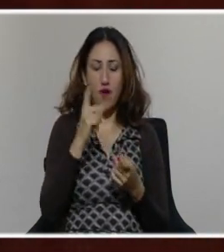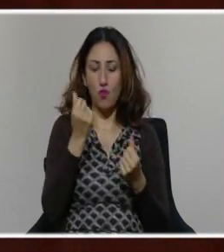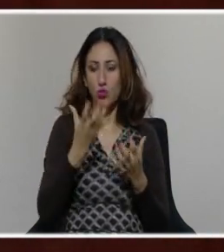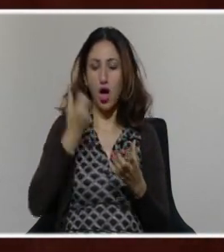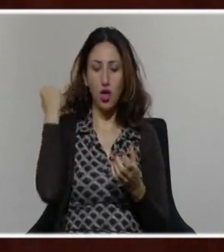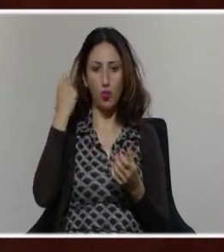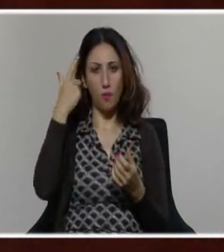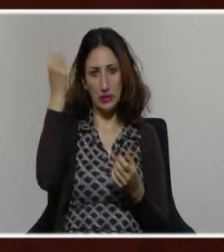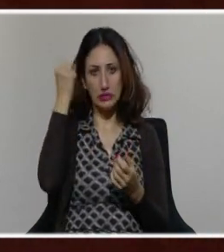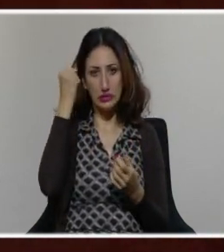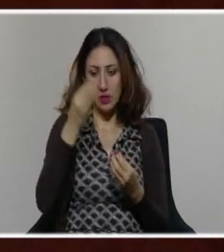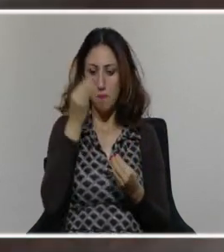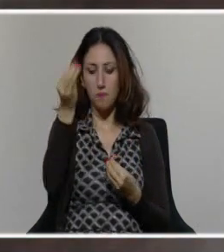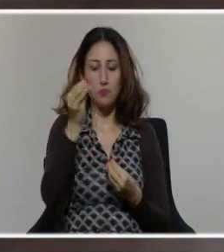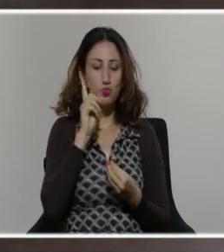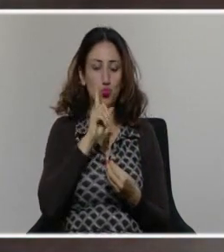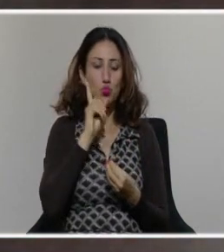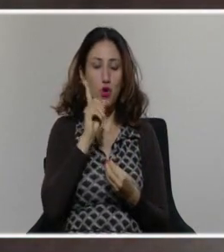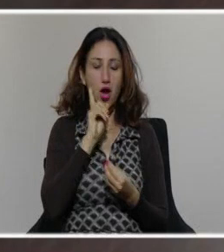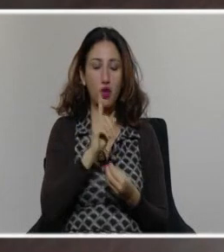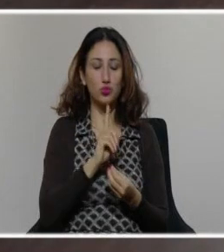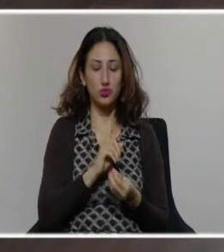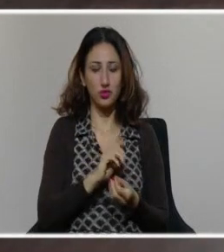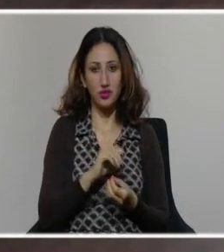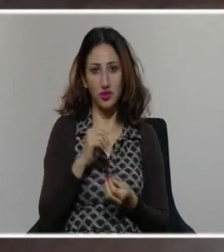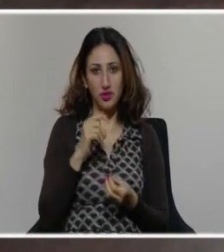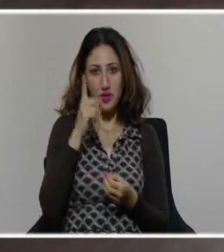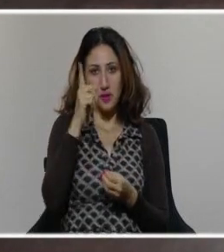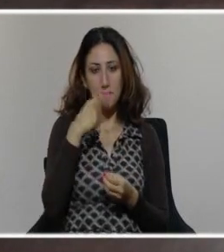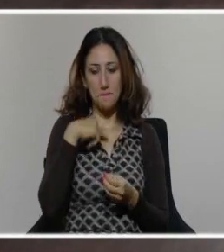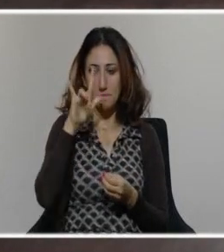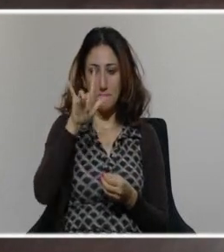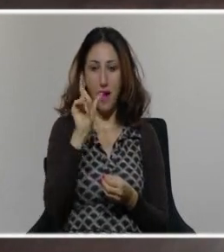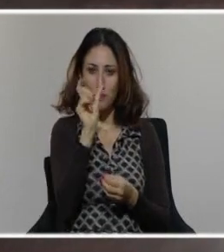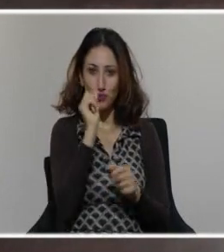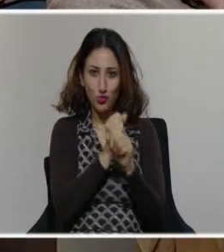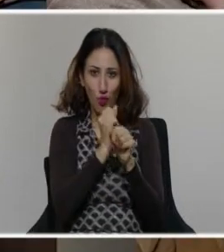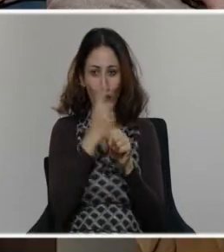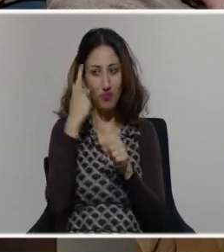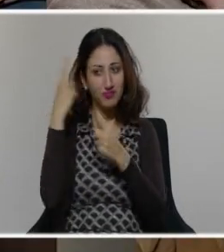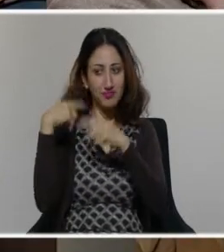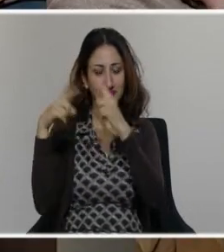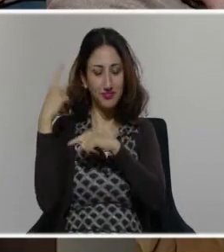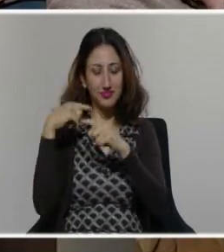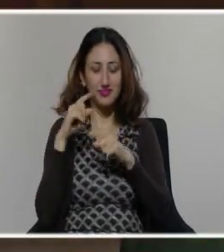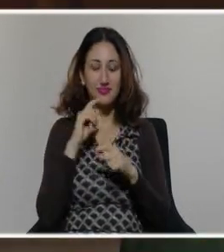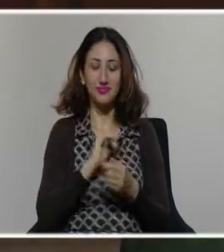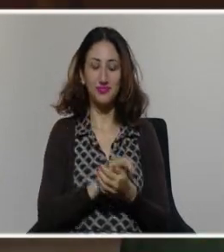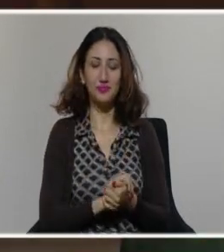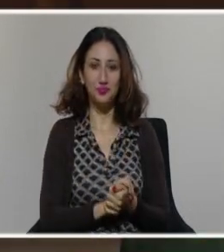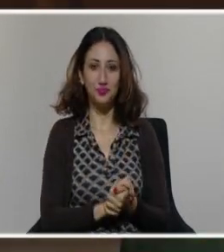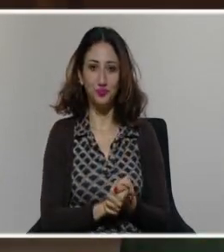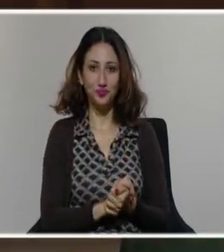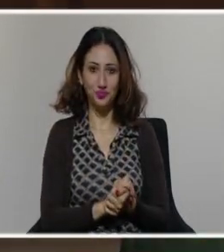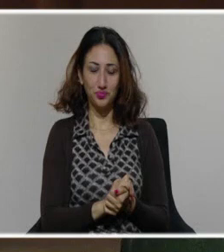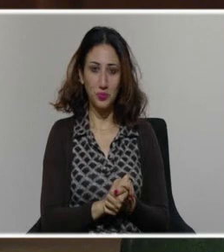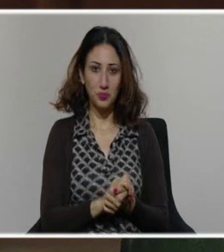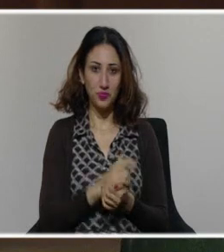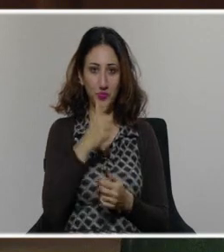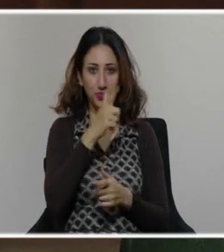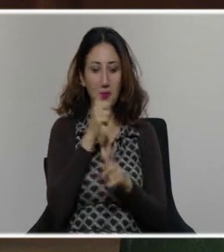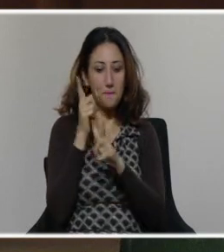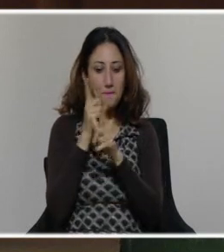المشاهد الفظيعة يعني، أنا شخصيا بحب المشهد ده قوي وبحب أتفرج عليه كتير يعني. أستاذ مجدي عايز يفتكر